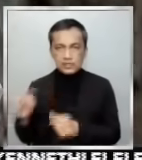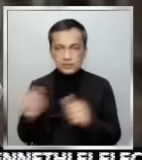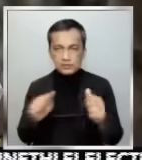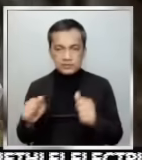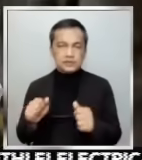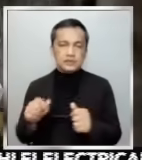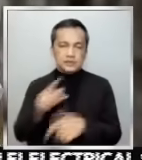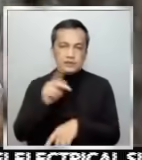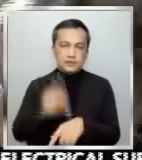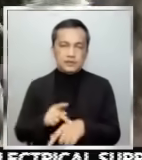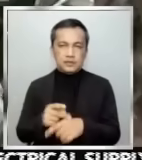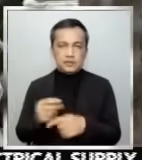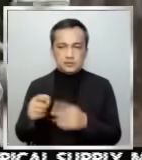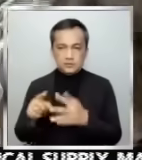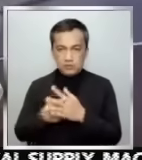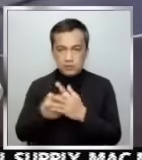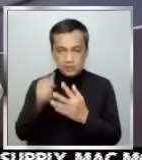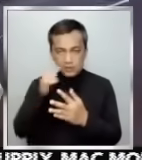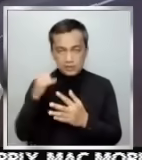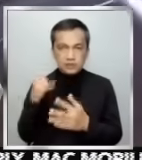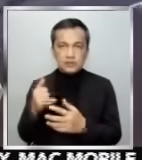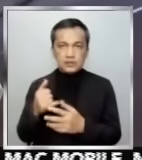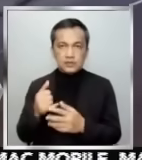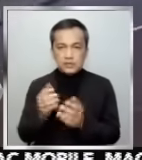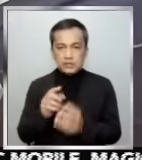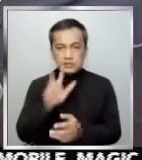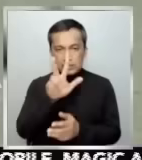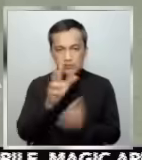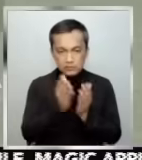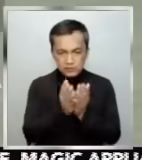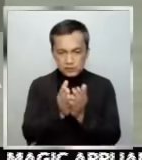mula kahapon tatlong vessel na ang